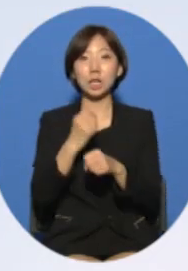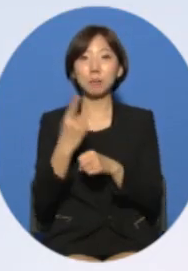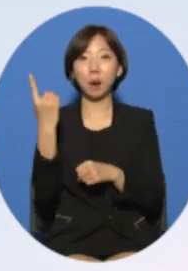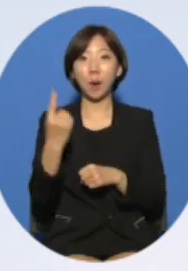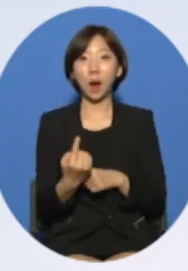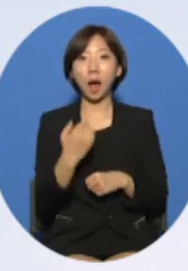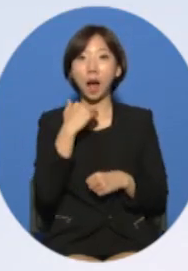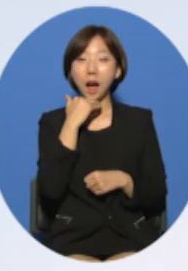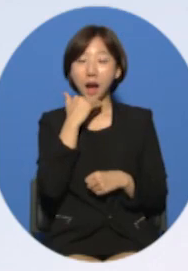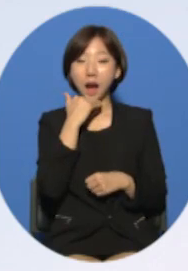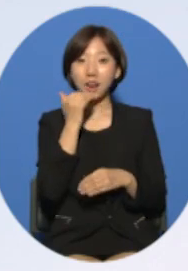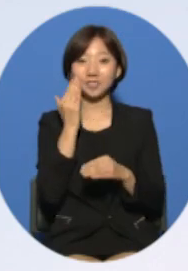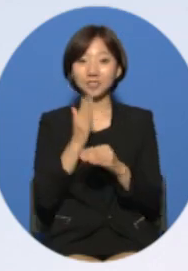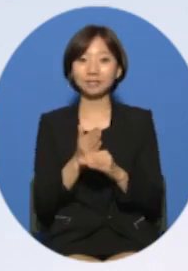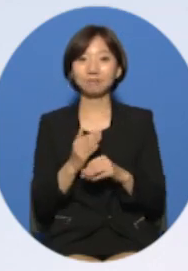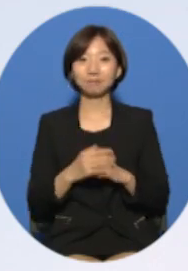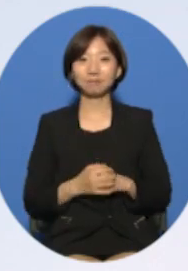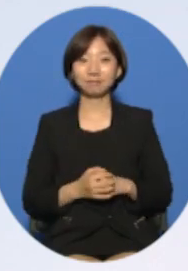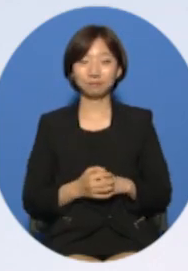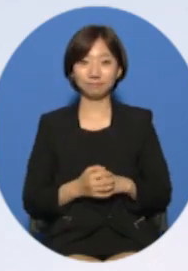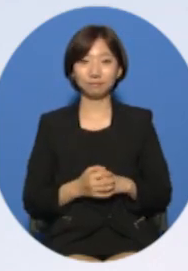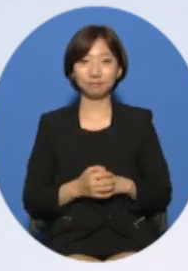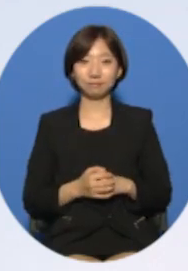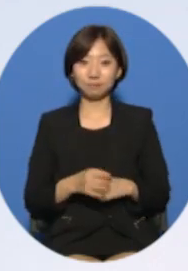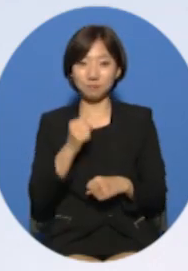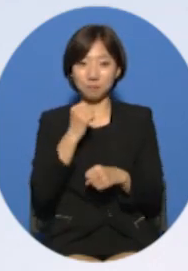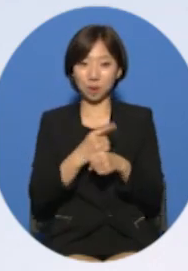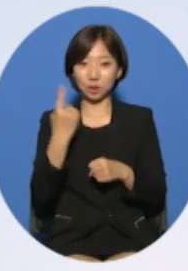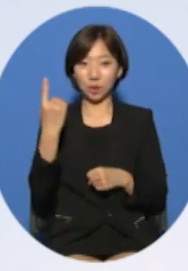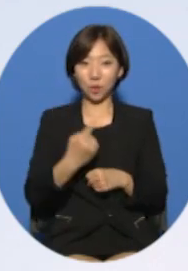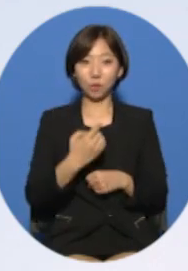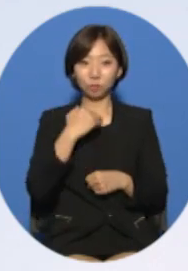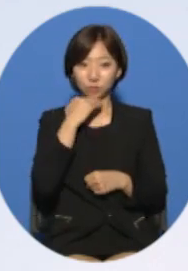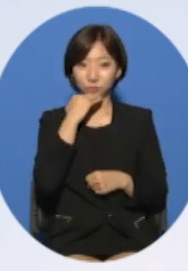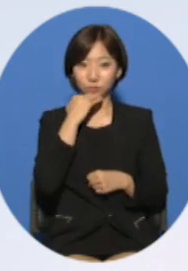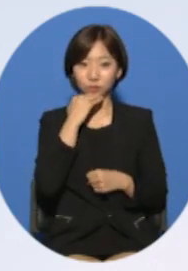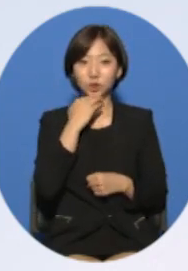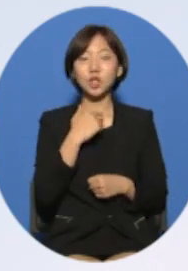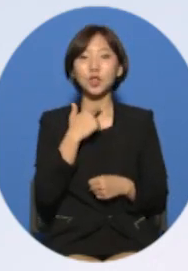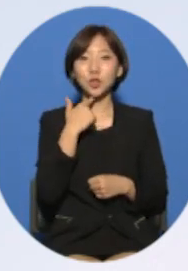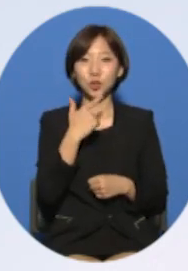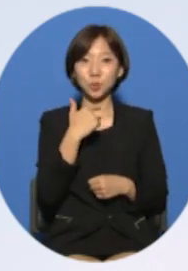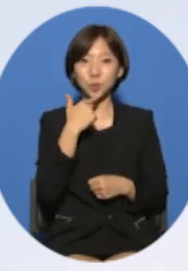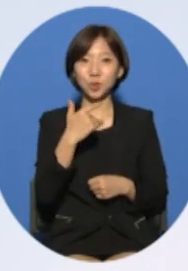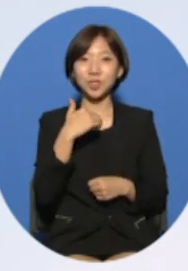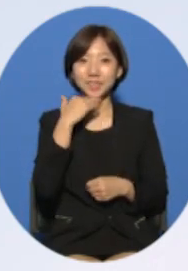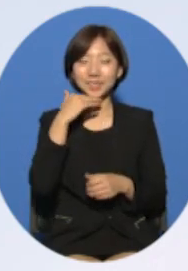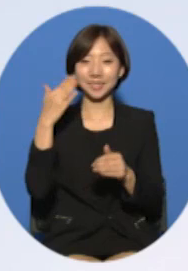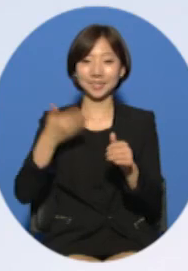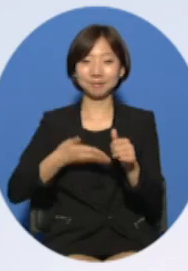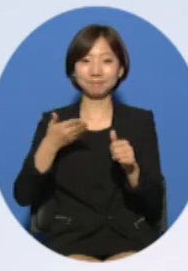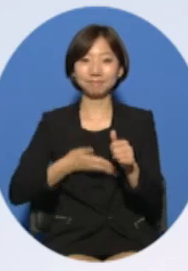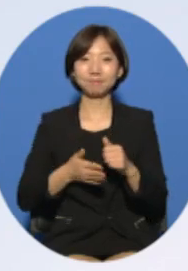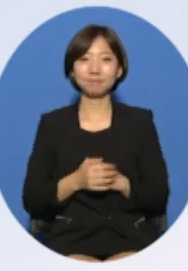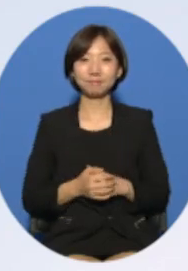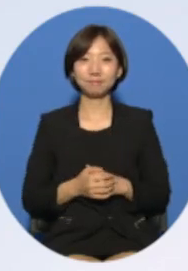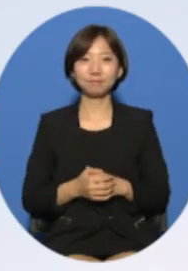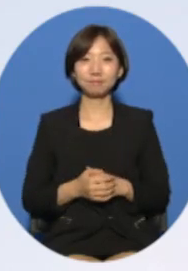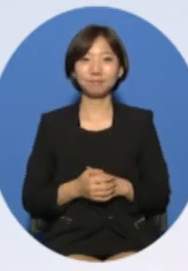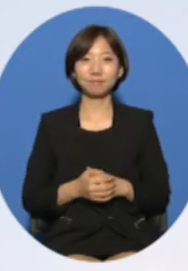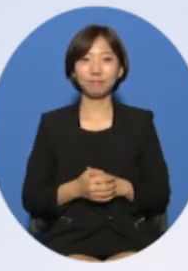들어가서 투표할 예. 수 있나 줄 보고 계십니다. 줄 서 계시네요. 예, 예, 예. 네. 벌써 딱 대기하고 있네요. 네, 네. 6분만 기다려 주시기 바랍니다. 네. 충북